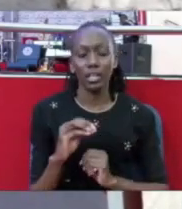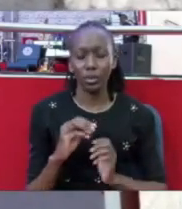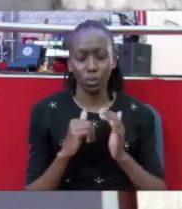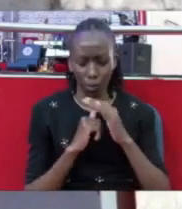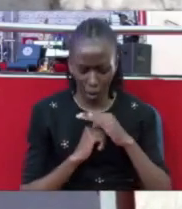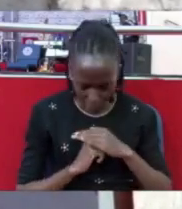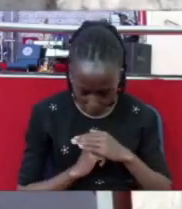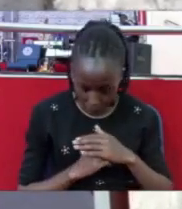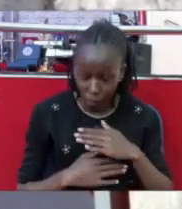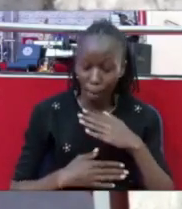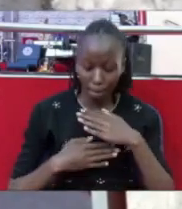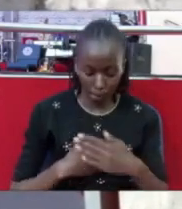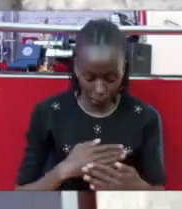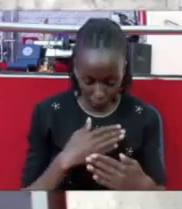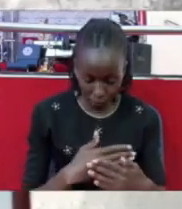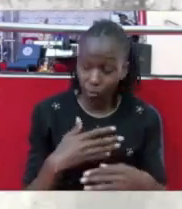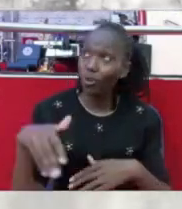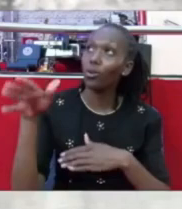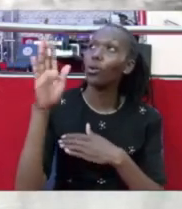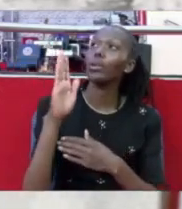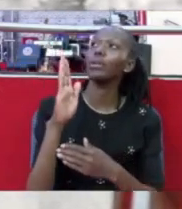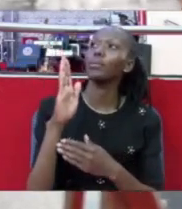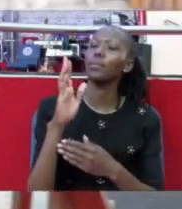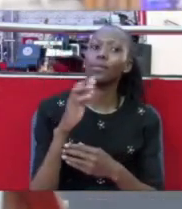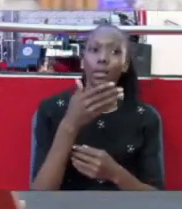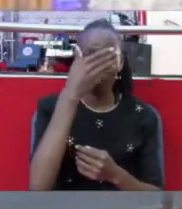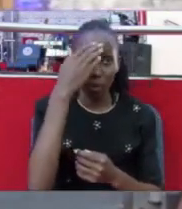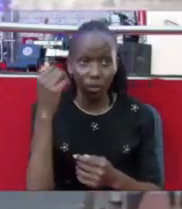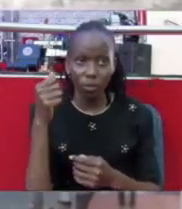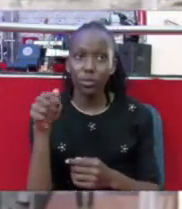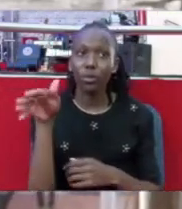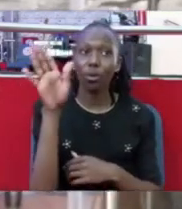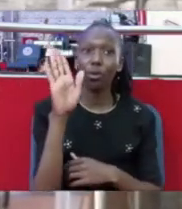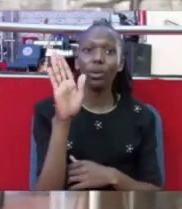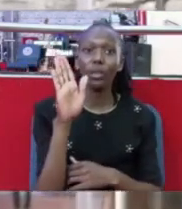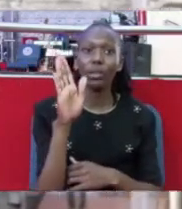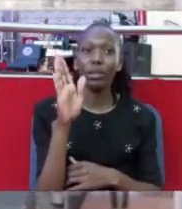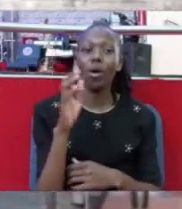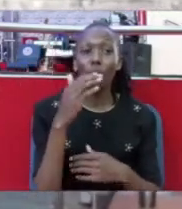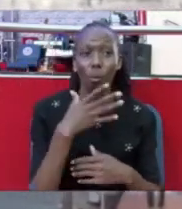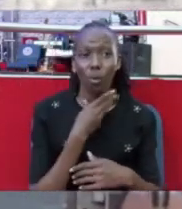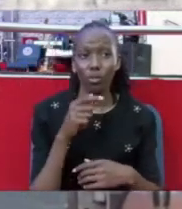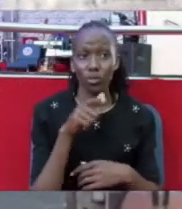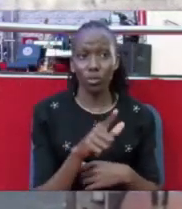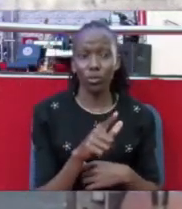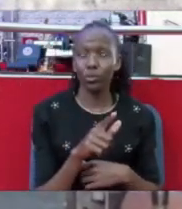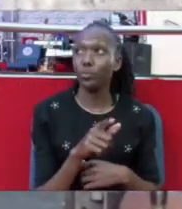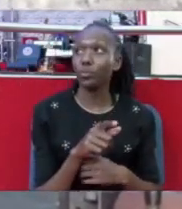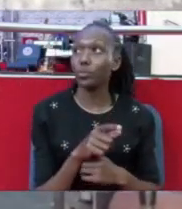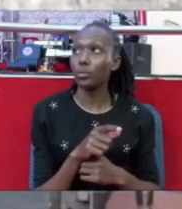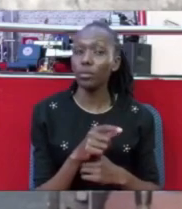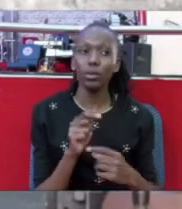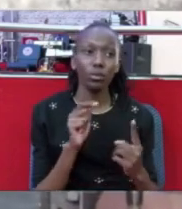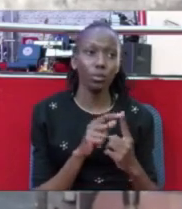Na unajiweka chini mbele ya Mungu. Because God has the status he wants you to get into. Kwa sababu Mungu ana